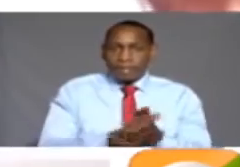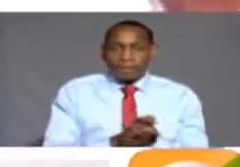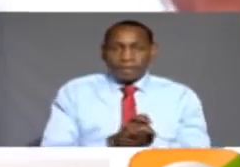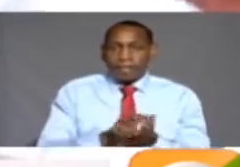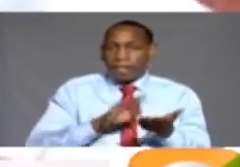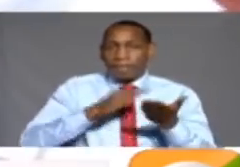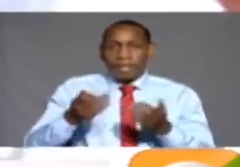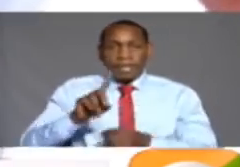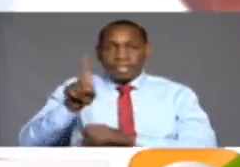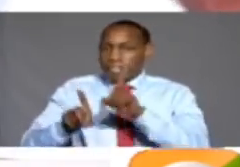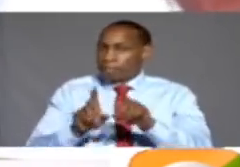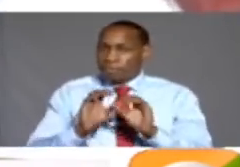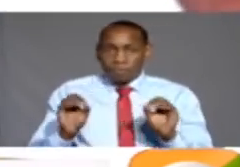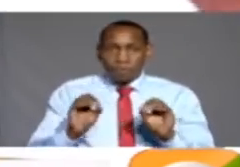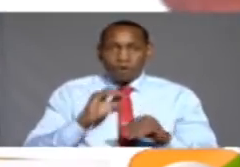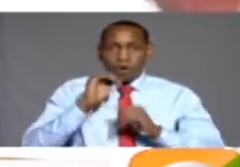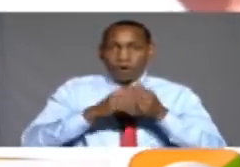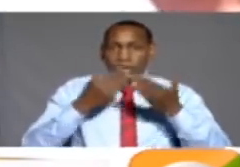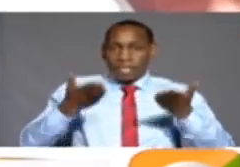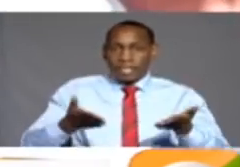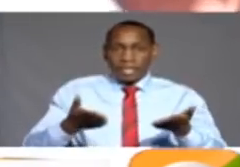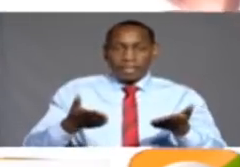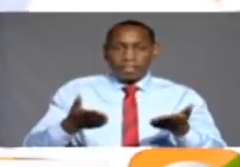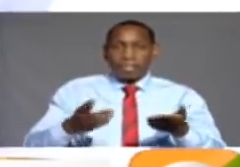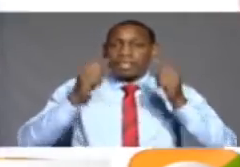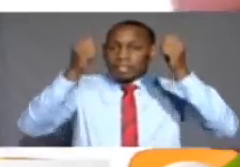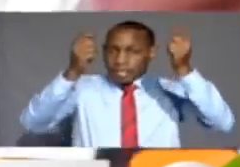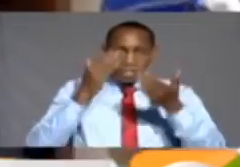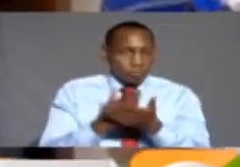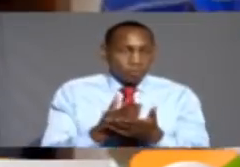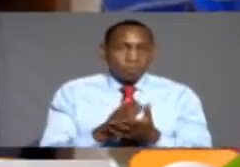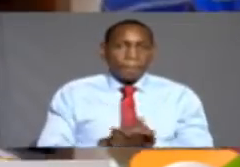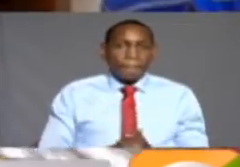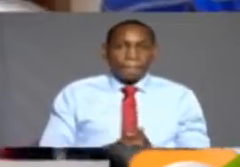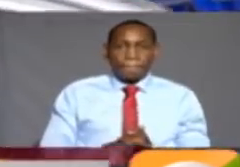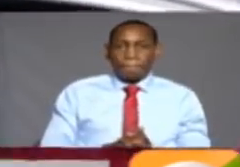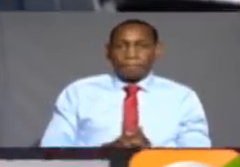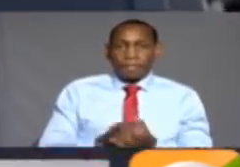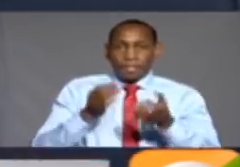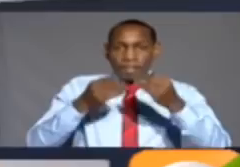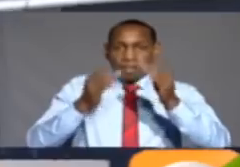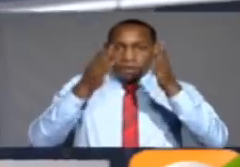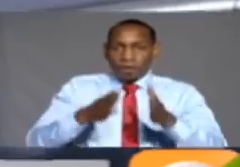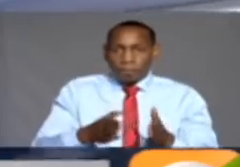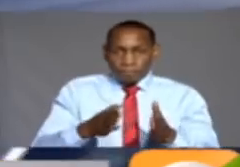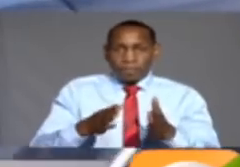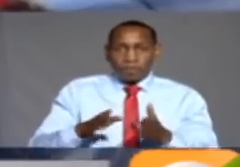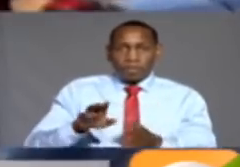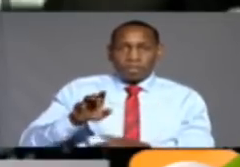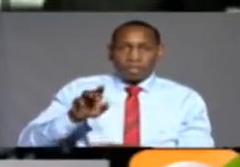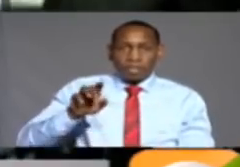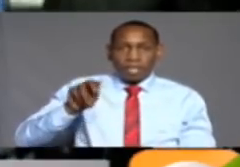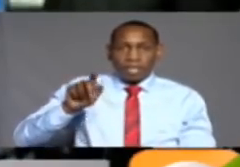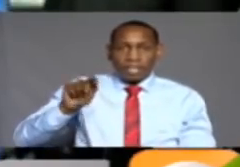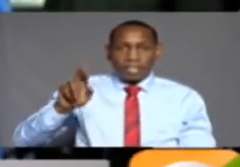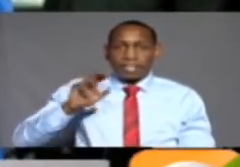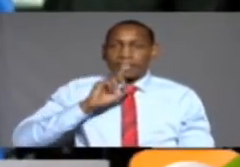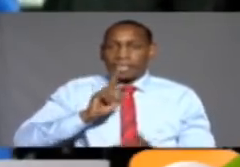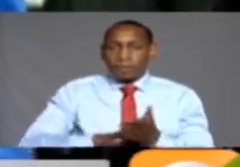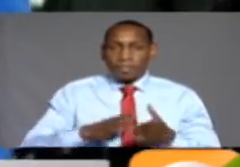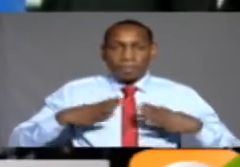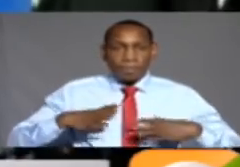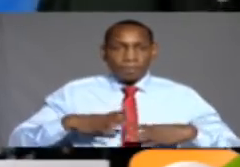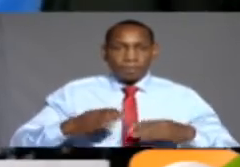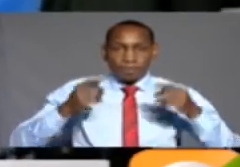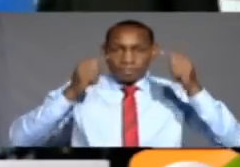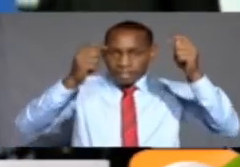tumeanguka mitihani. Sisi wote tulio hapa tumesoma, tujasoma. Afisa mkuu mtendaji wa MTRH amesema kuwa wanaogoma